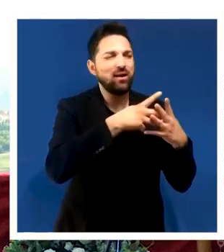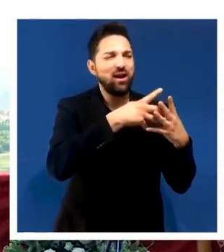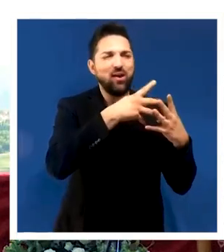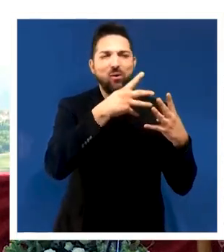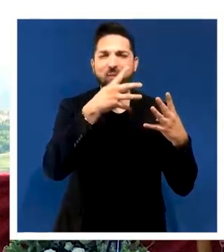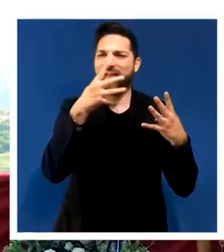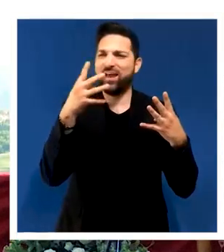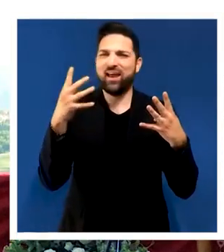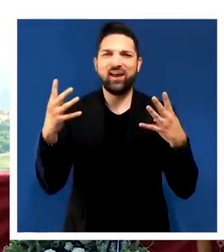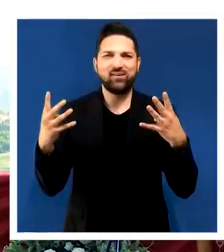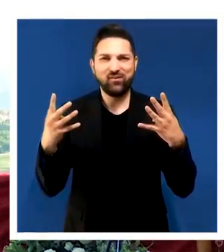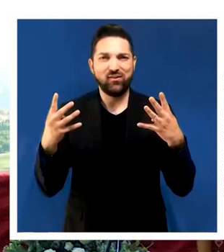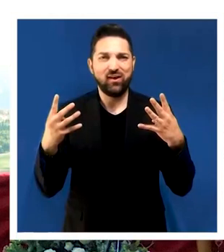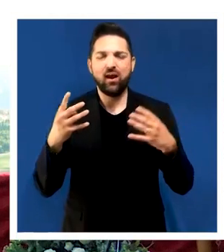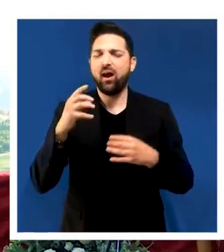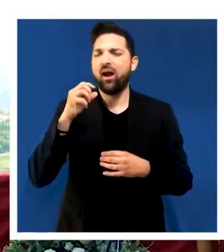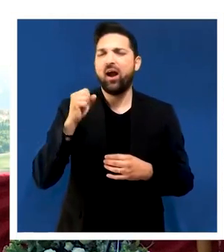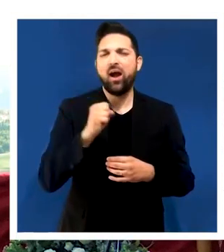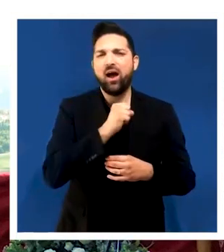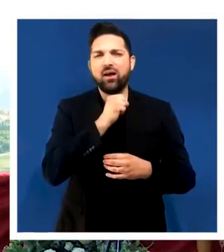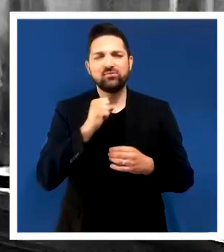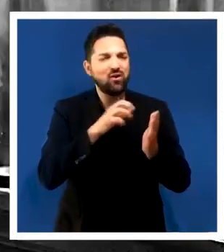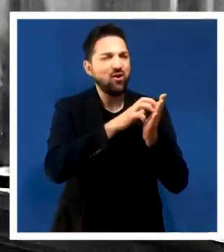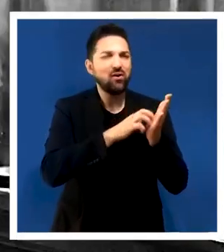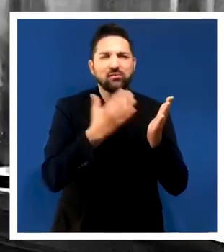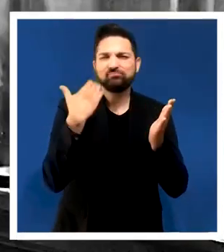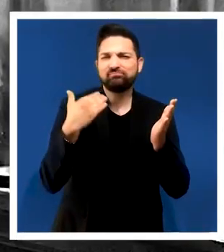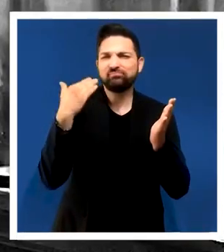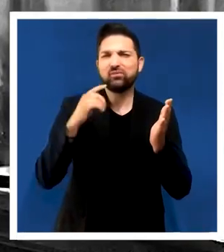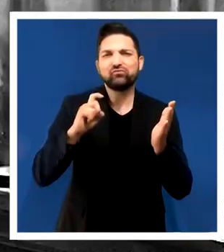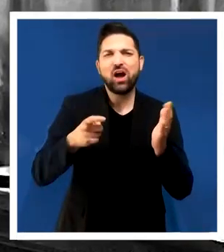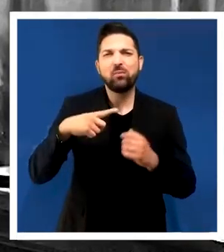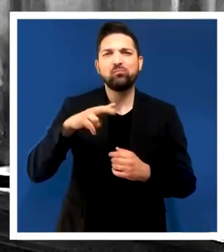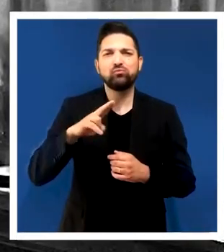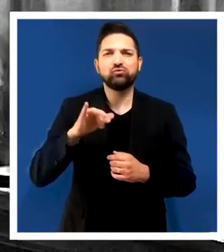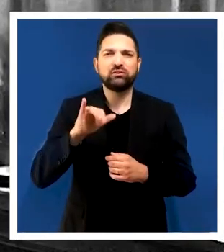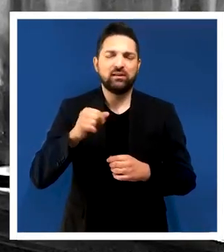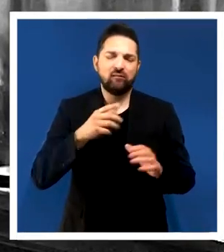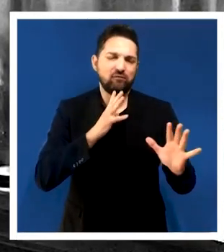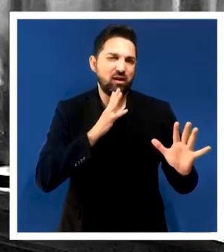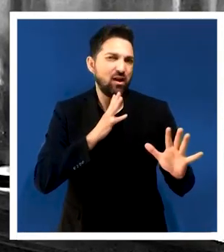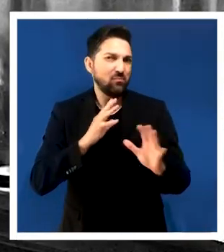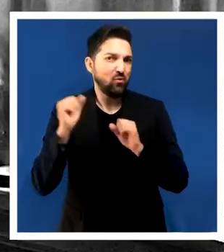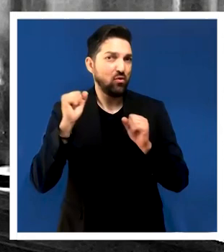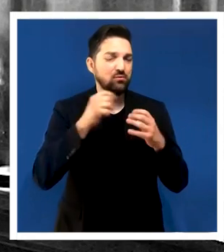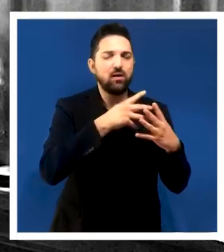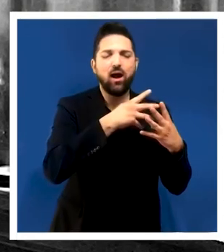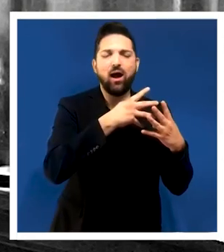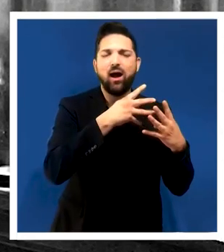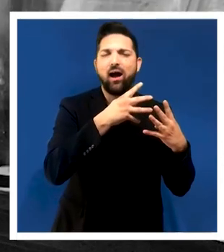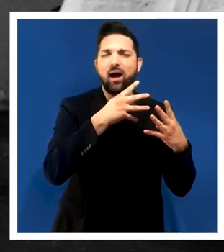nasce dando voce alle arie del celebre maestro Giacomo Puccini, percorre i